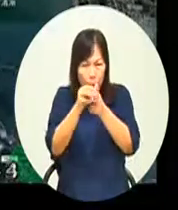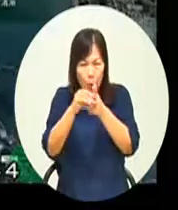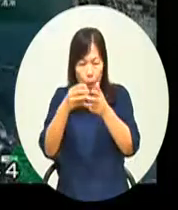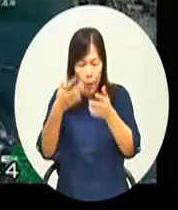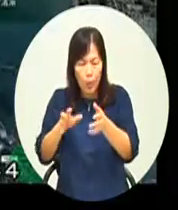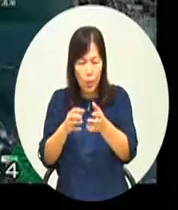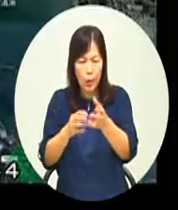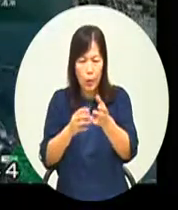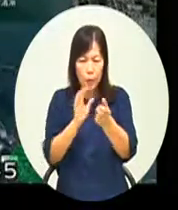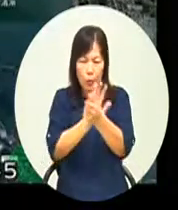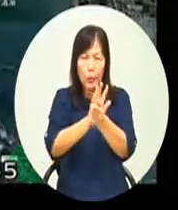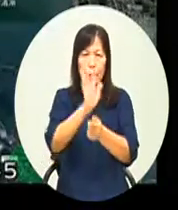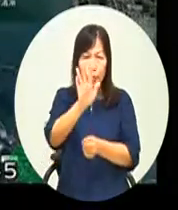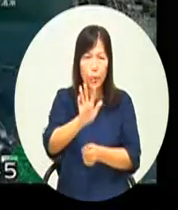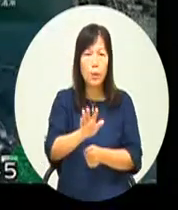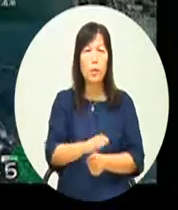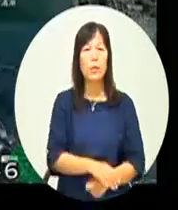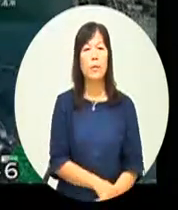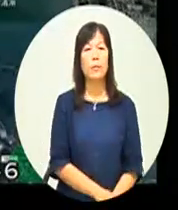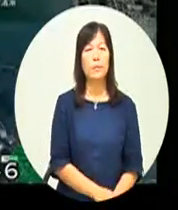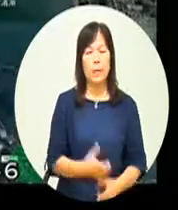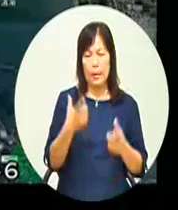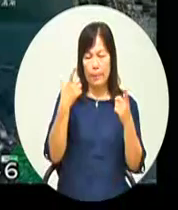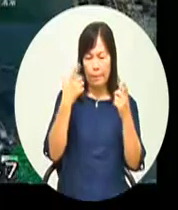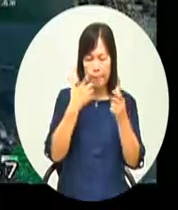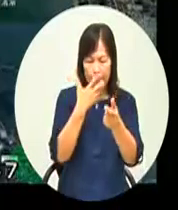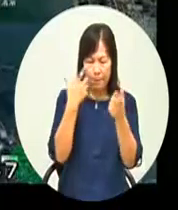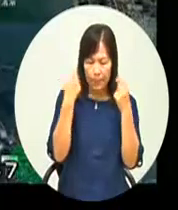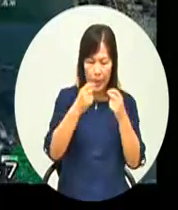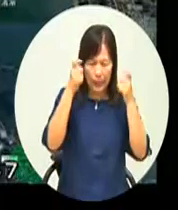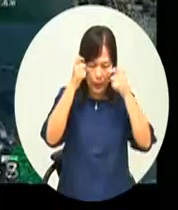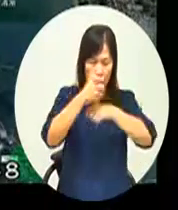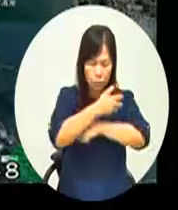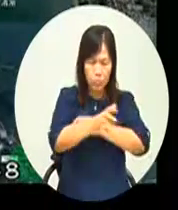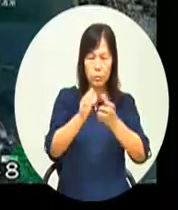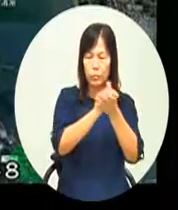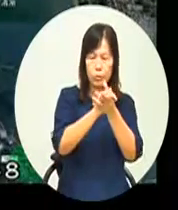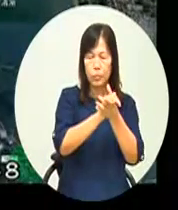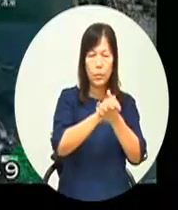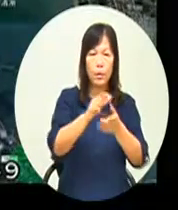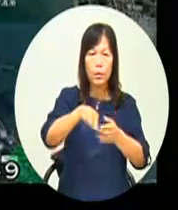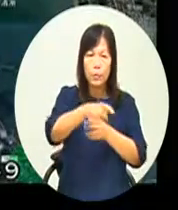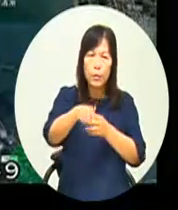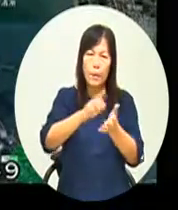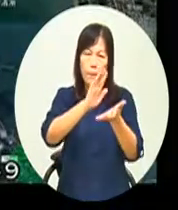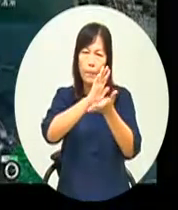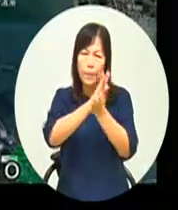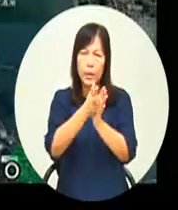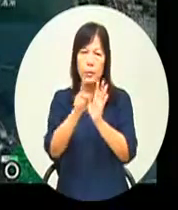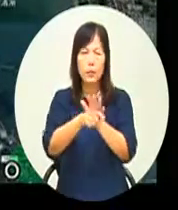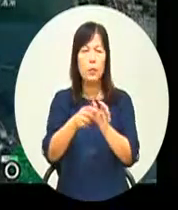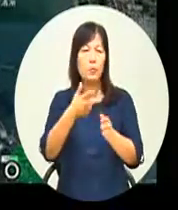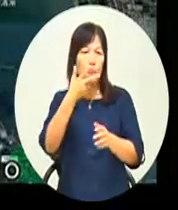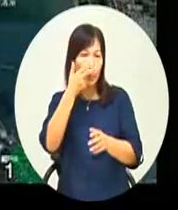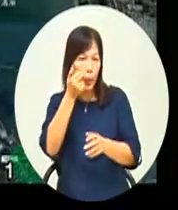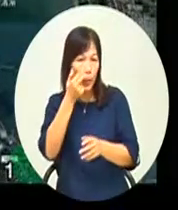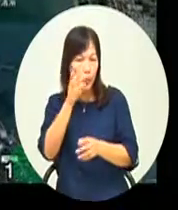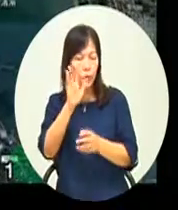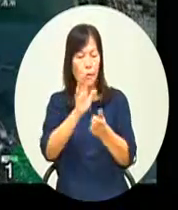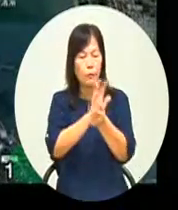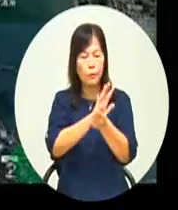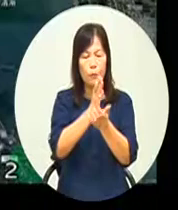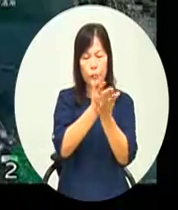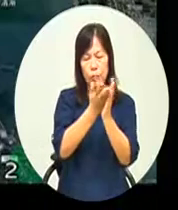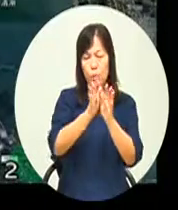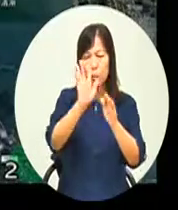服务，让原本是高雄县的乡亲使用到一些比较便捷比较多元的服务。